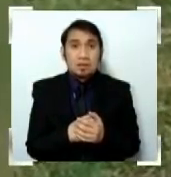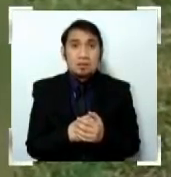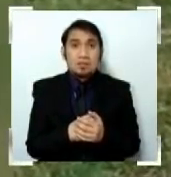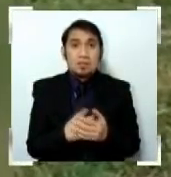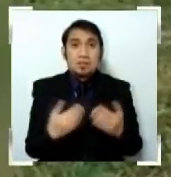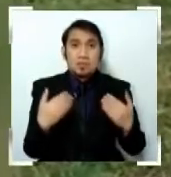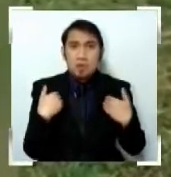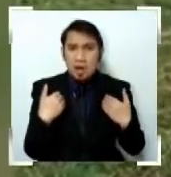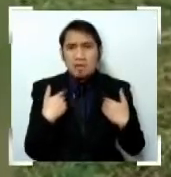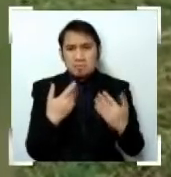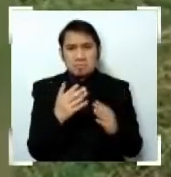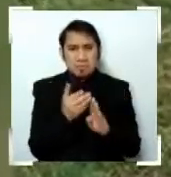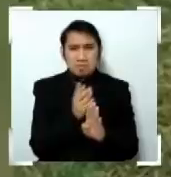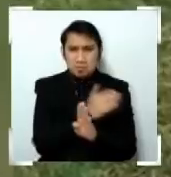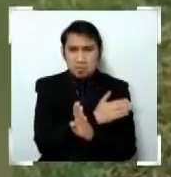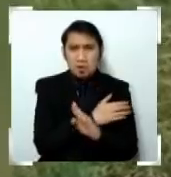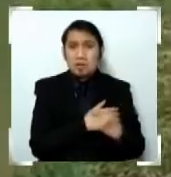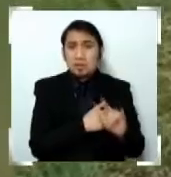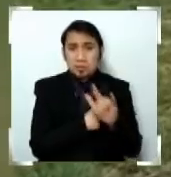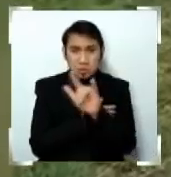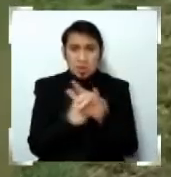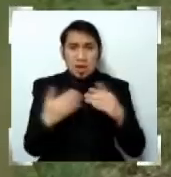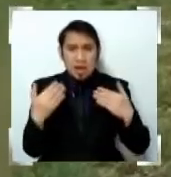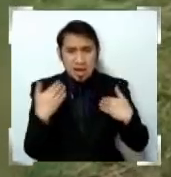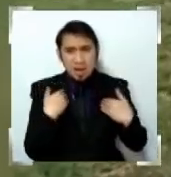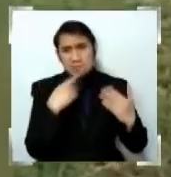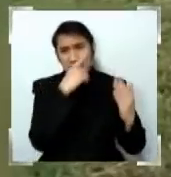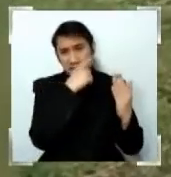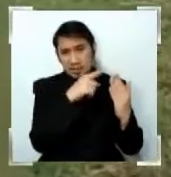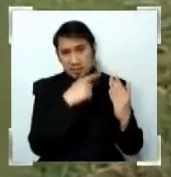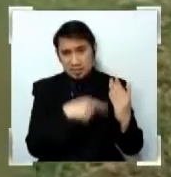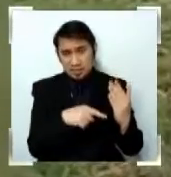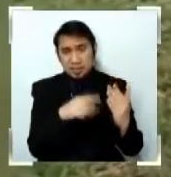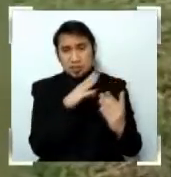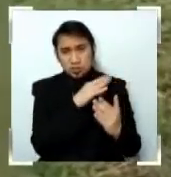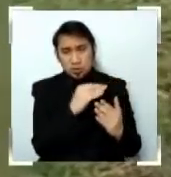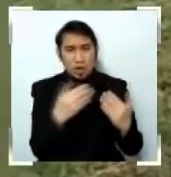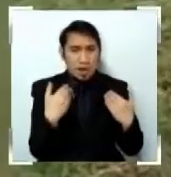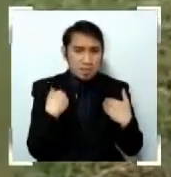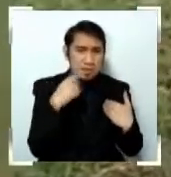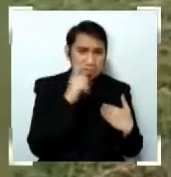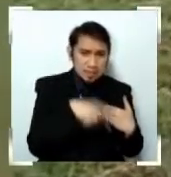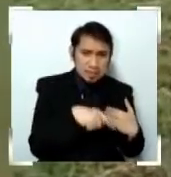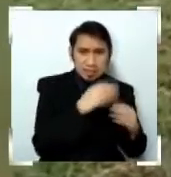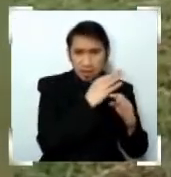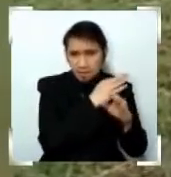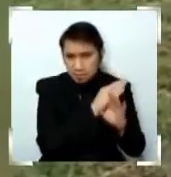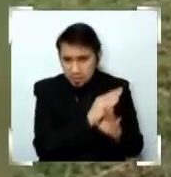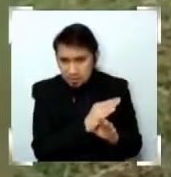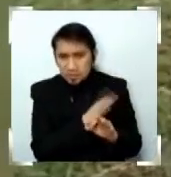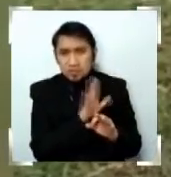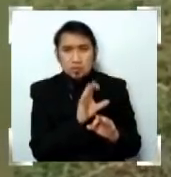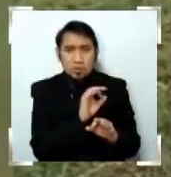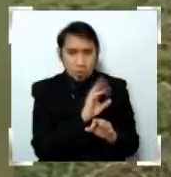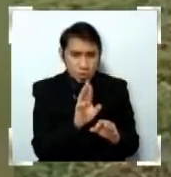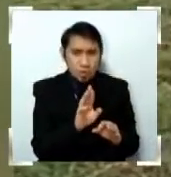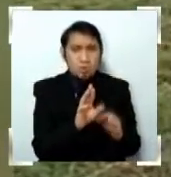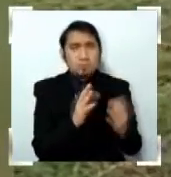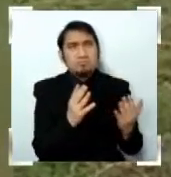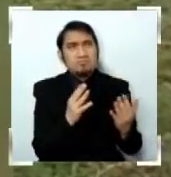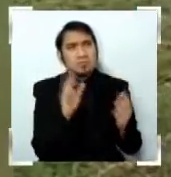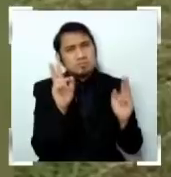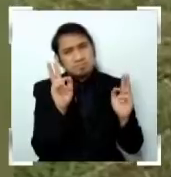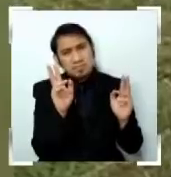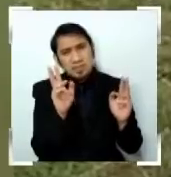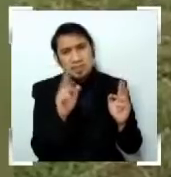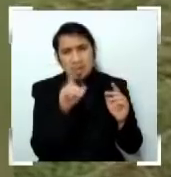Okay. So may mga kailangan i-maintain, may kailangan na tawag dito ay kasuhin